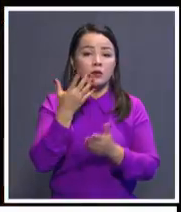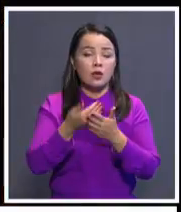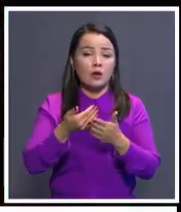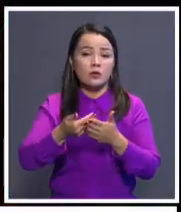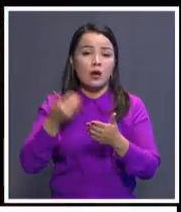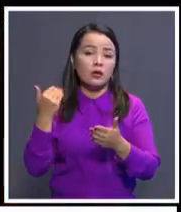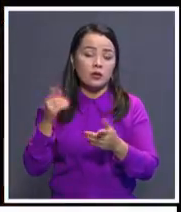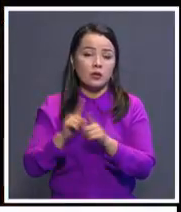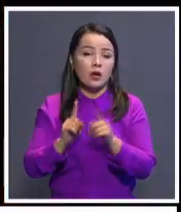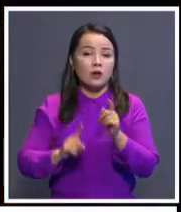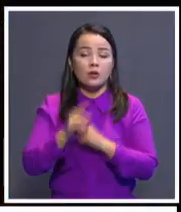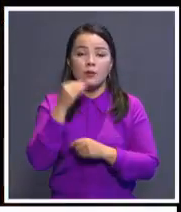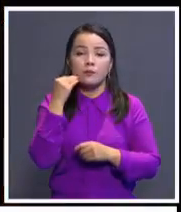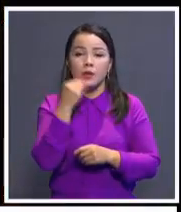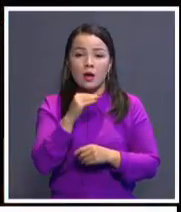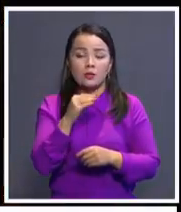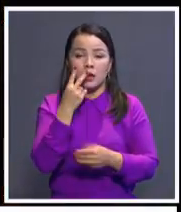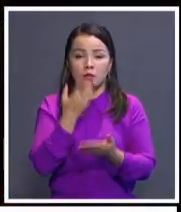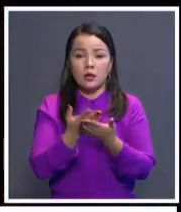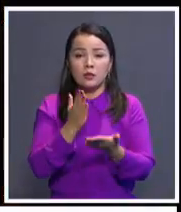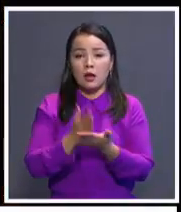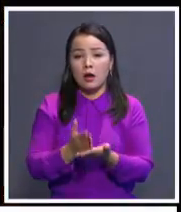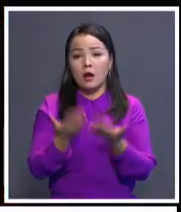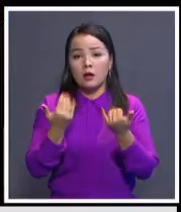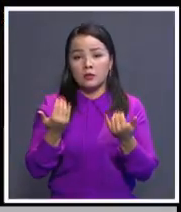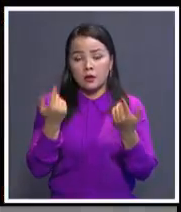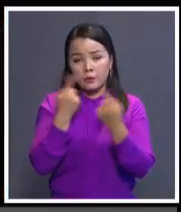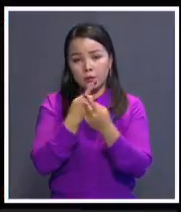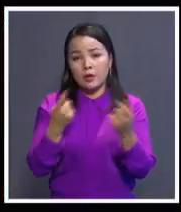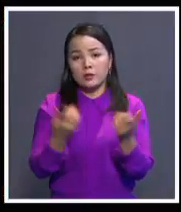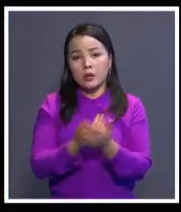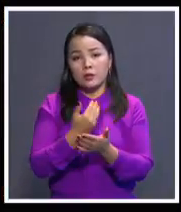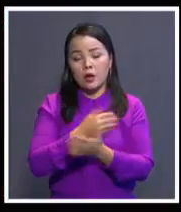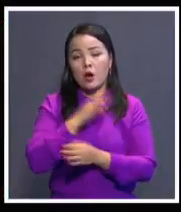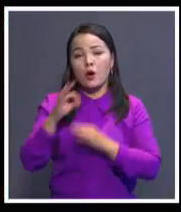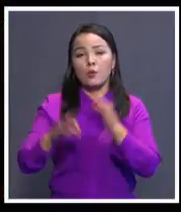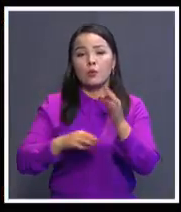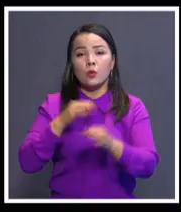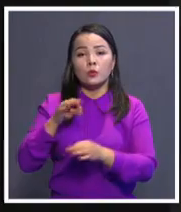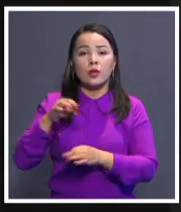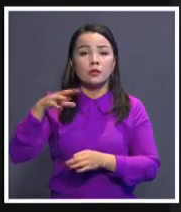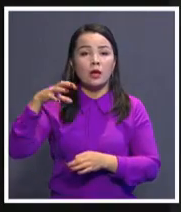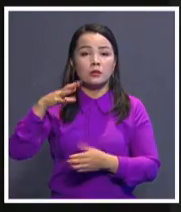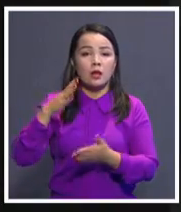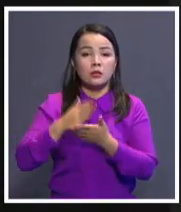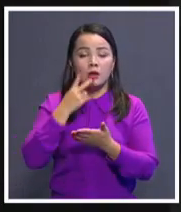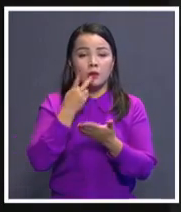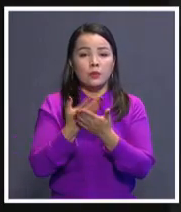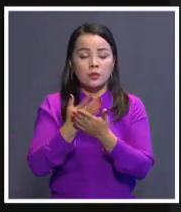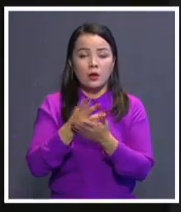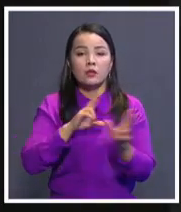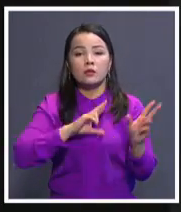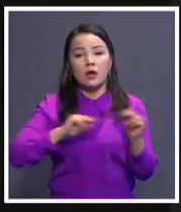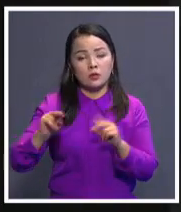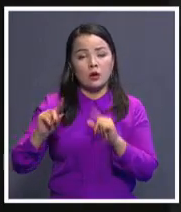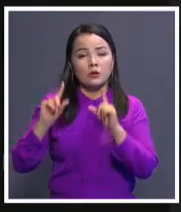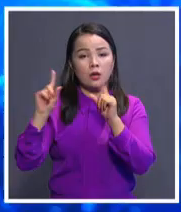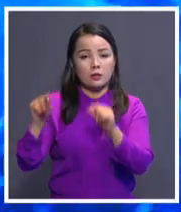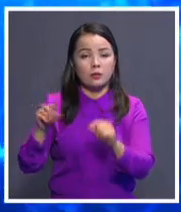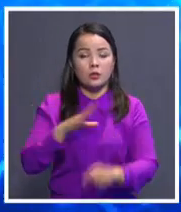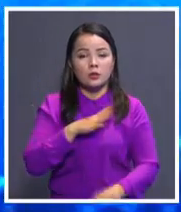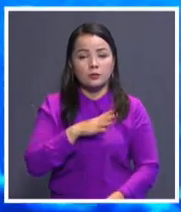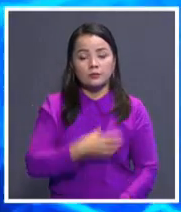ұшырылған зымырандардан қуатты болып отыр. Соңғы деректерге сүйенсек, спутник геостационарлық орбитаға сәтті шыққан.